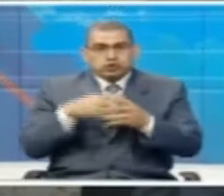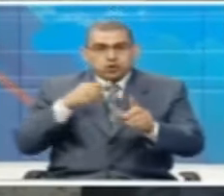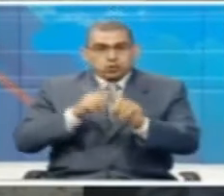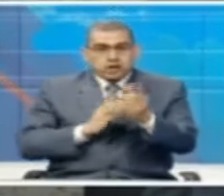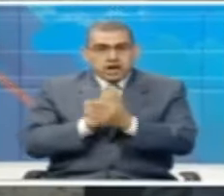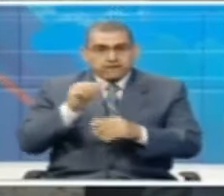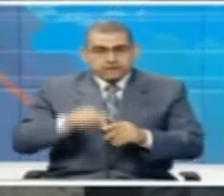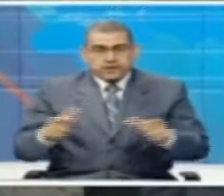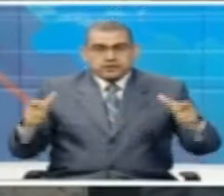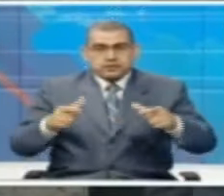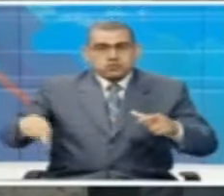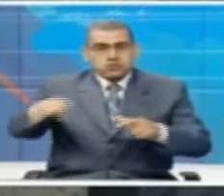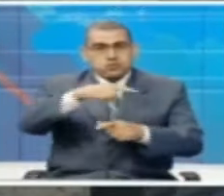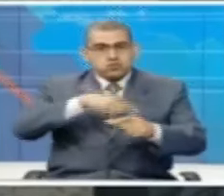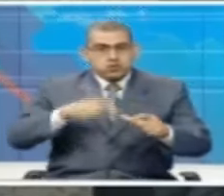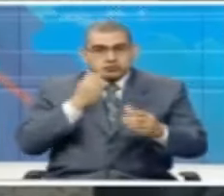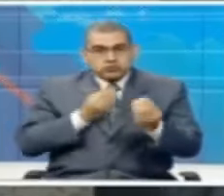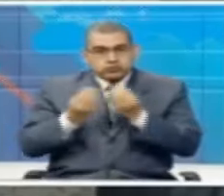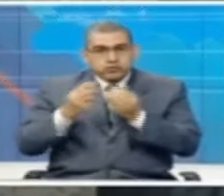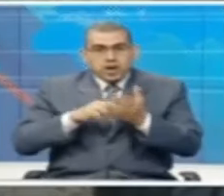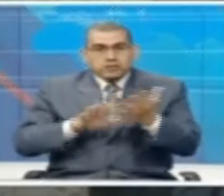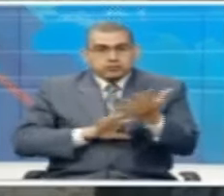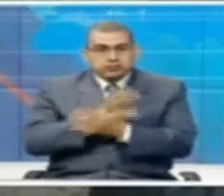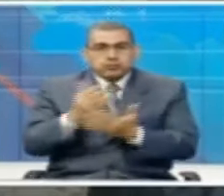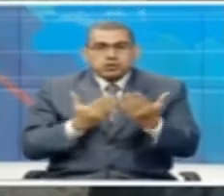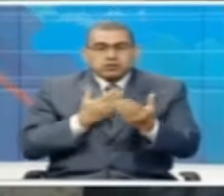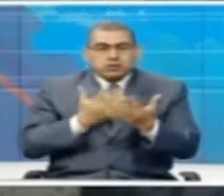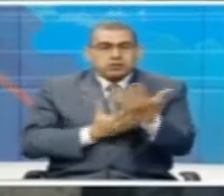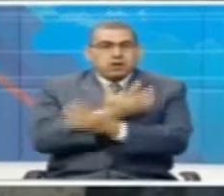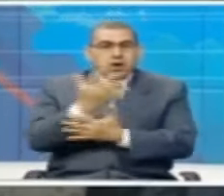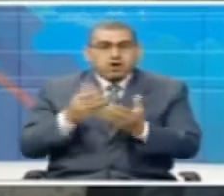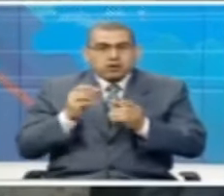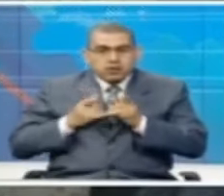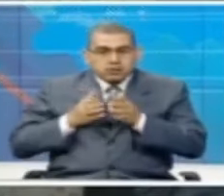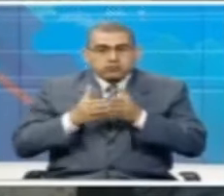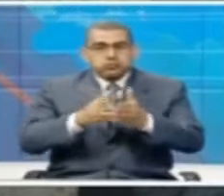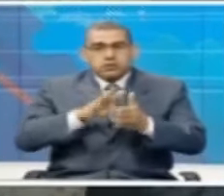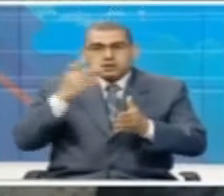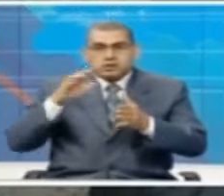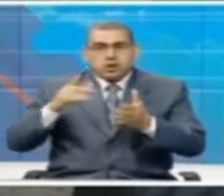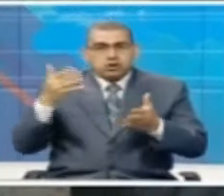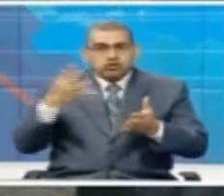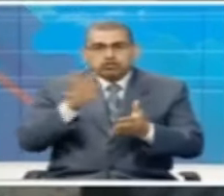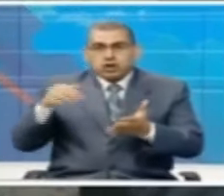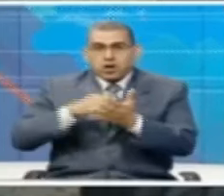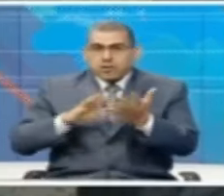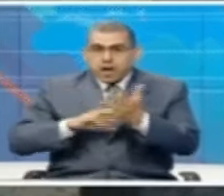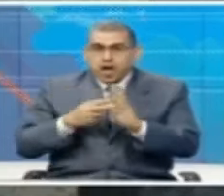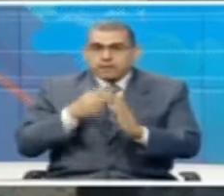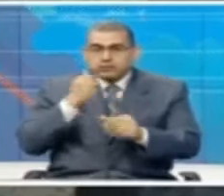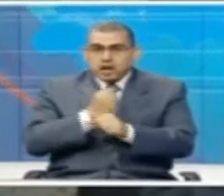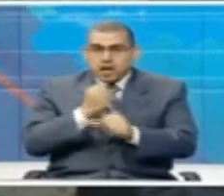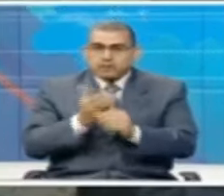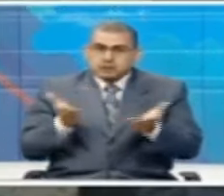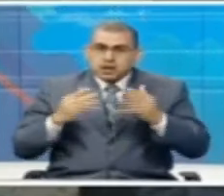الخارجية في مائدة مستديرة حول اضطرابات التجارة وسلاسل الإمداد في الشرق الأوسط، إضافة إلى فعالية حول